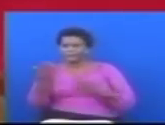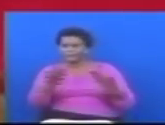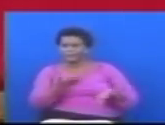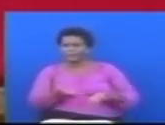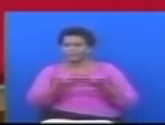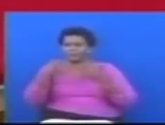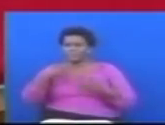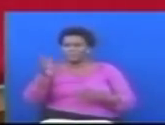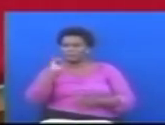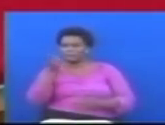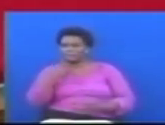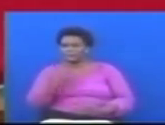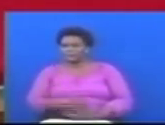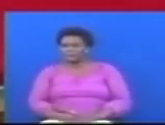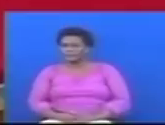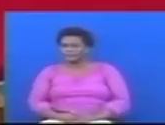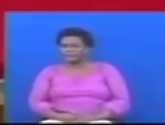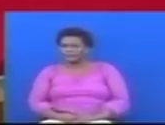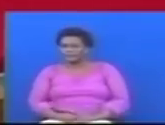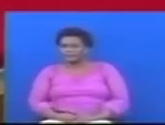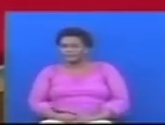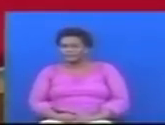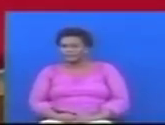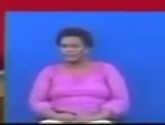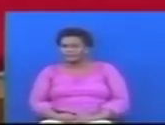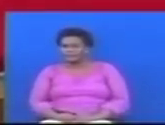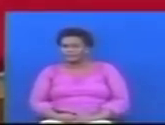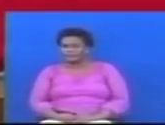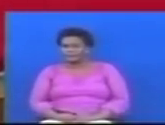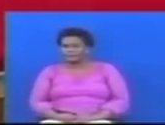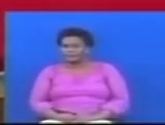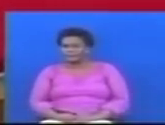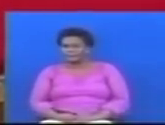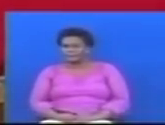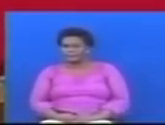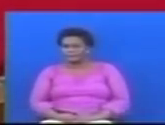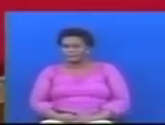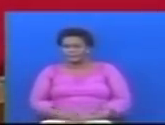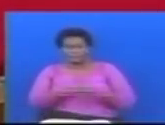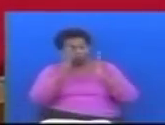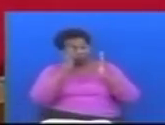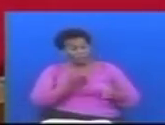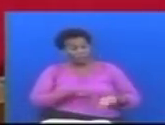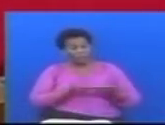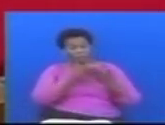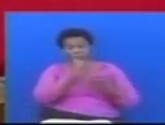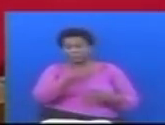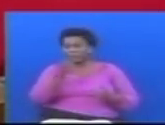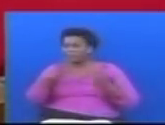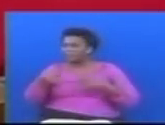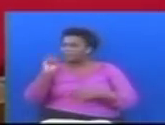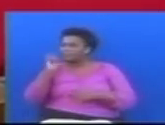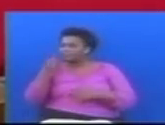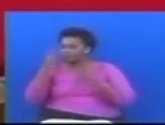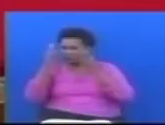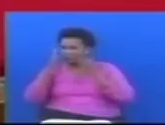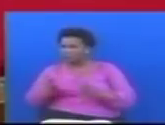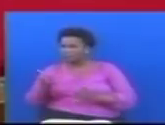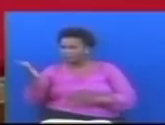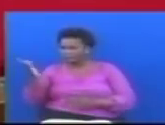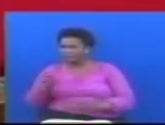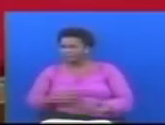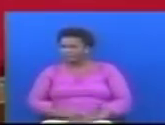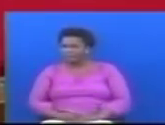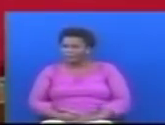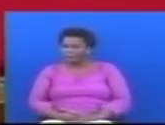majibu. Mheshimiwa Naibu Spika, kwa niaba ya Waziri wa Ujenzi, Uchukuzi na Mawasiliano, napenda kujibu swali la nyongeza la Mheshimiwa Makilagi kama ifuatavyo.